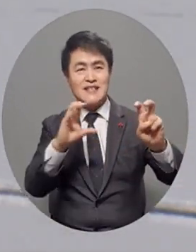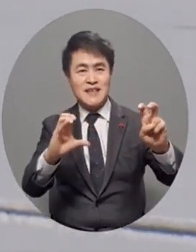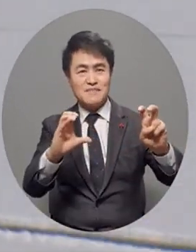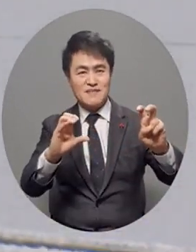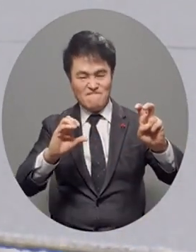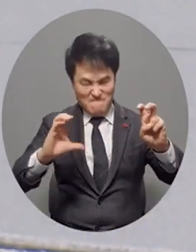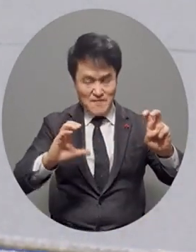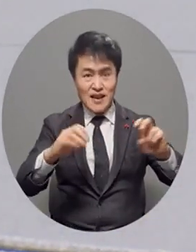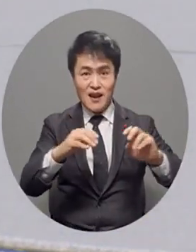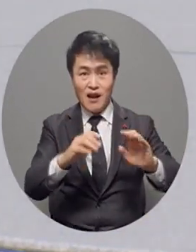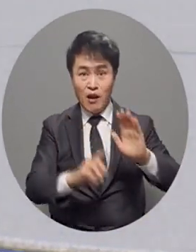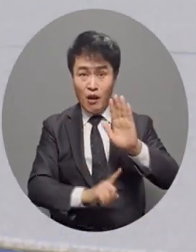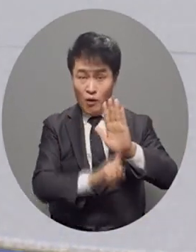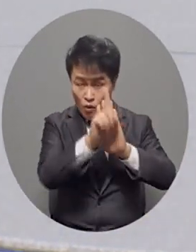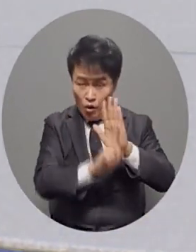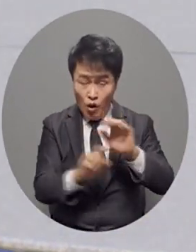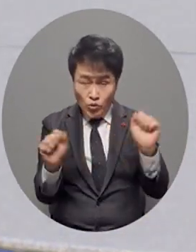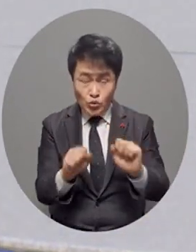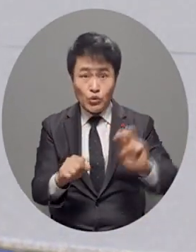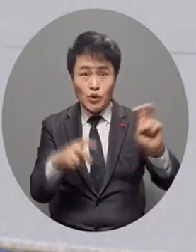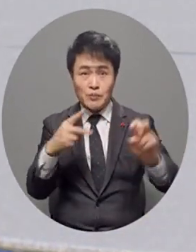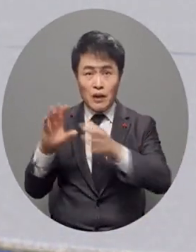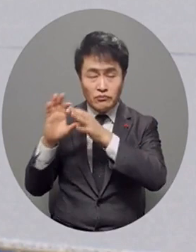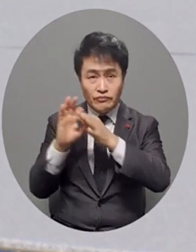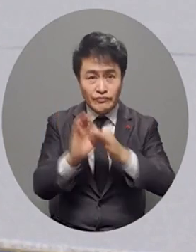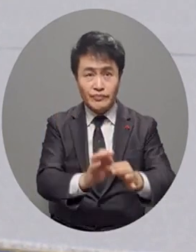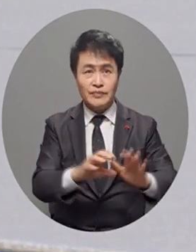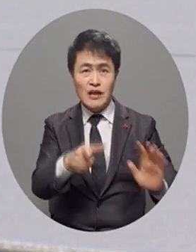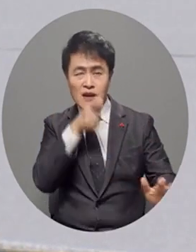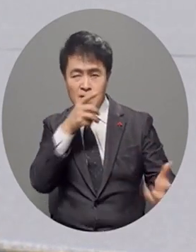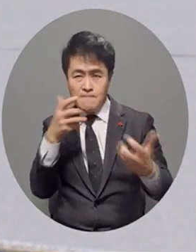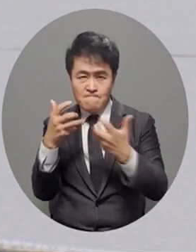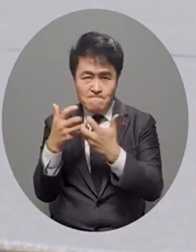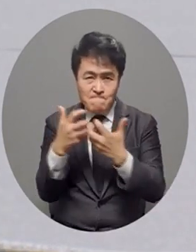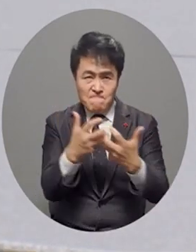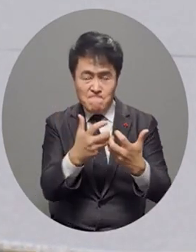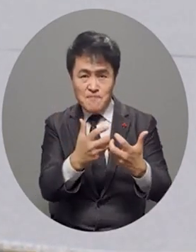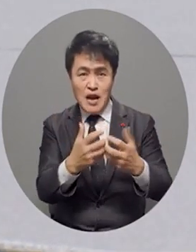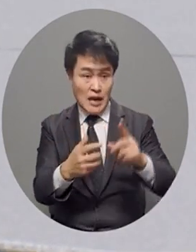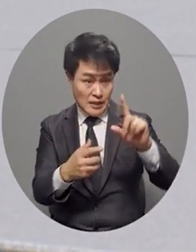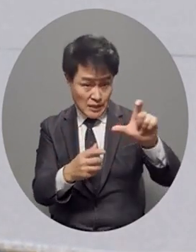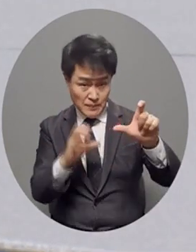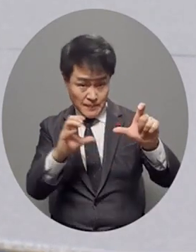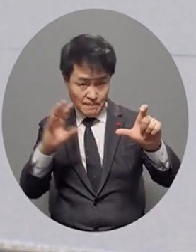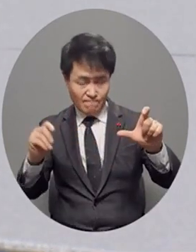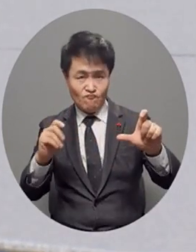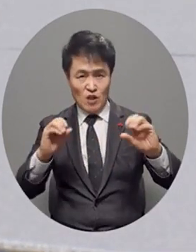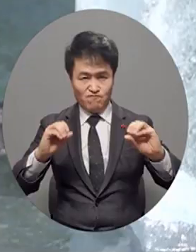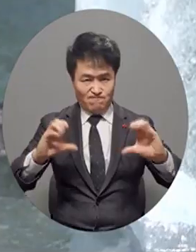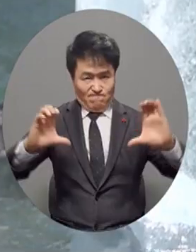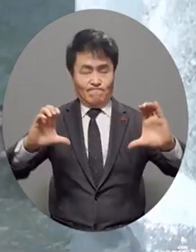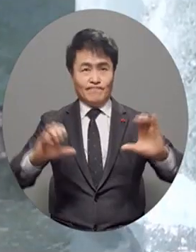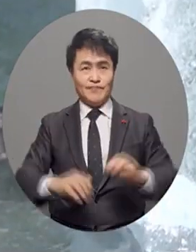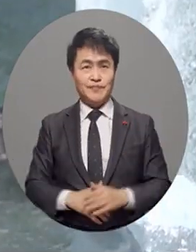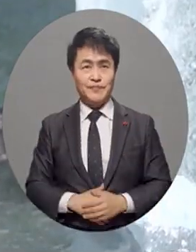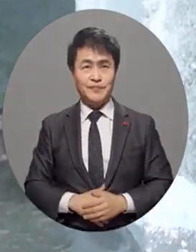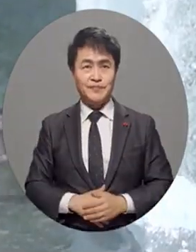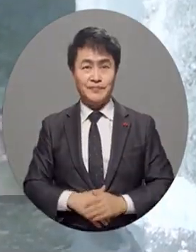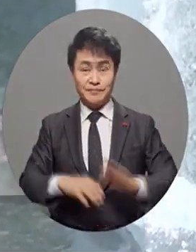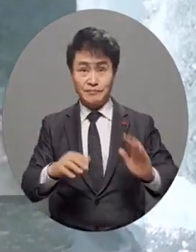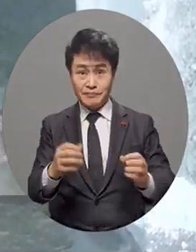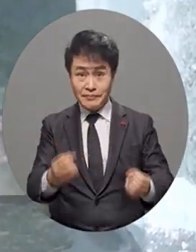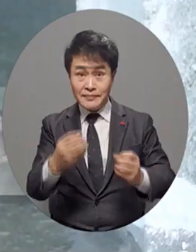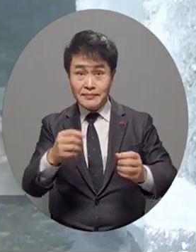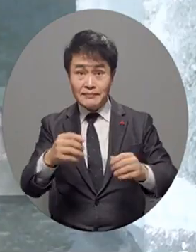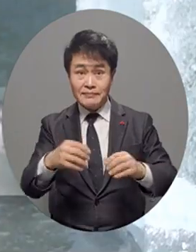영하 20도를 넘나드는 강추위가 연일 계속되면서 얼음은 벌써 15cm까지 두꺼워졌습니다. 축제